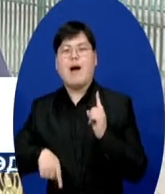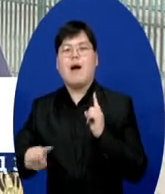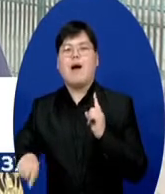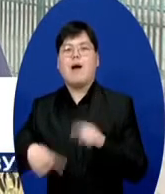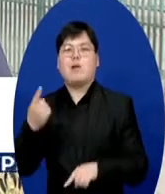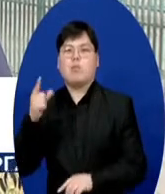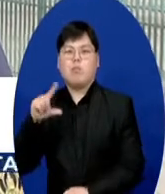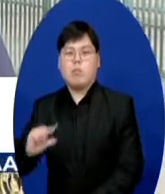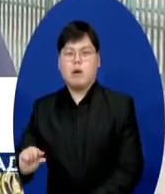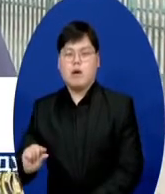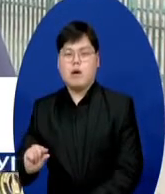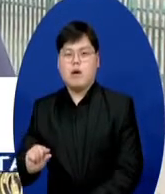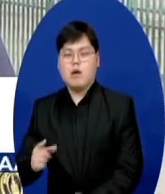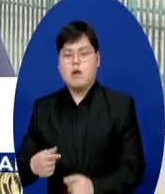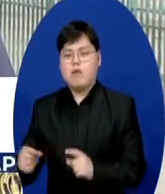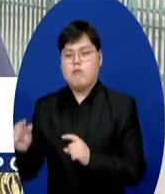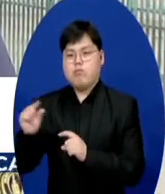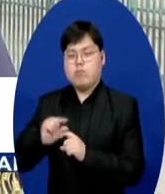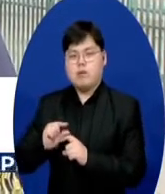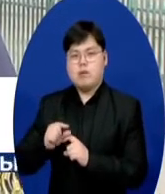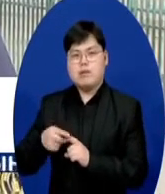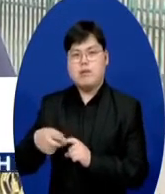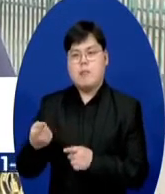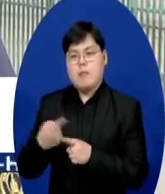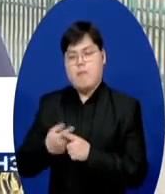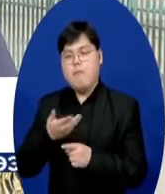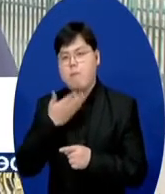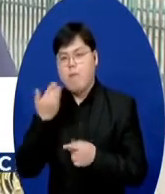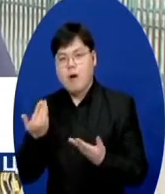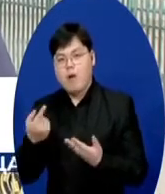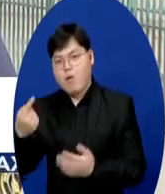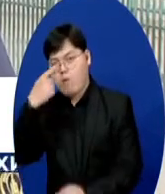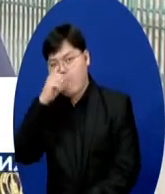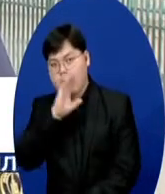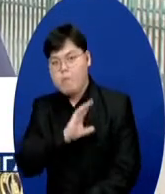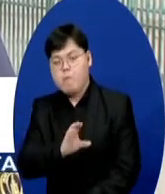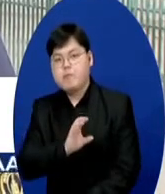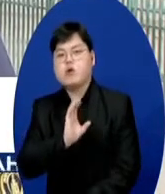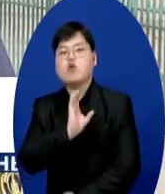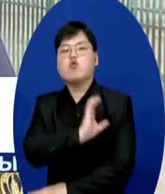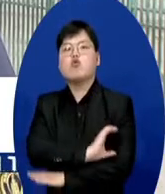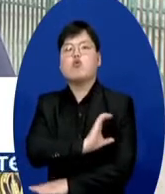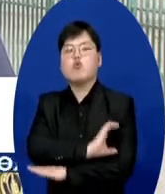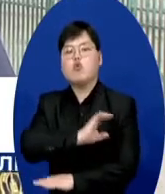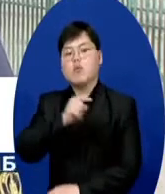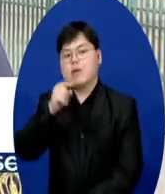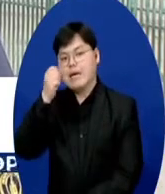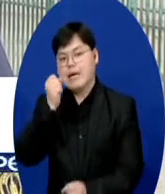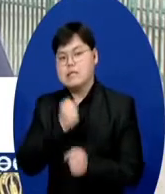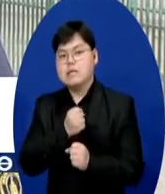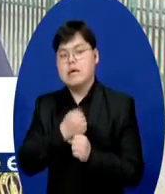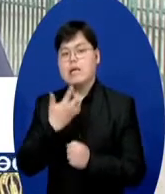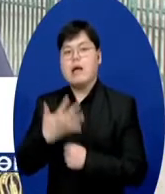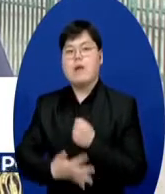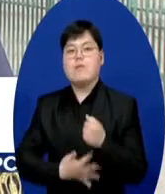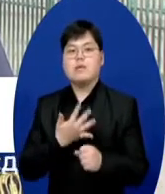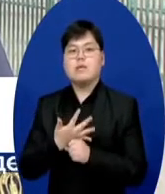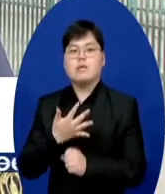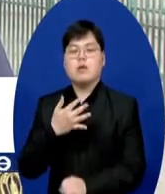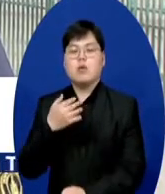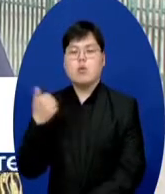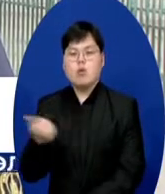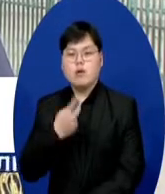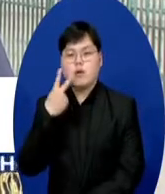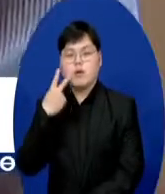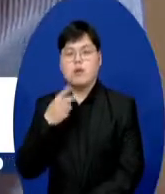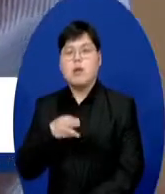нэгдэл 10% бол авч чадахгүй байна. Дээрэс нь эмнэлгийн байгууллага, сургуулийн боловсруулалтын байгууллагад ажиллаж байгаа хүмүүс болохоор 5 жилийн тэтгэмж гэж бол